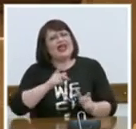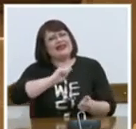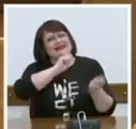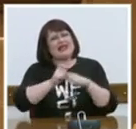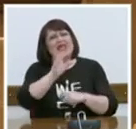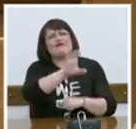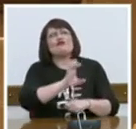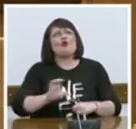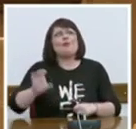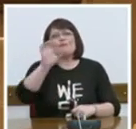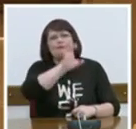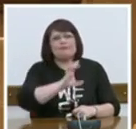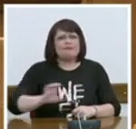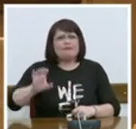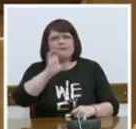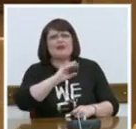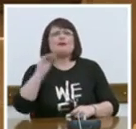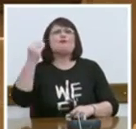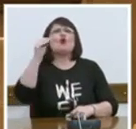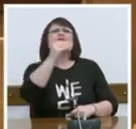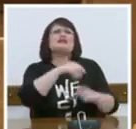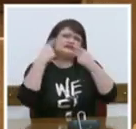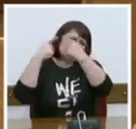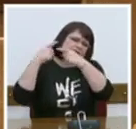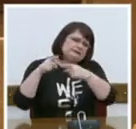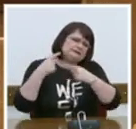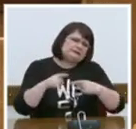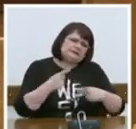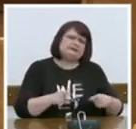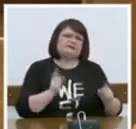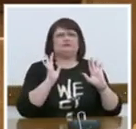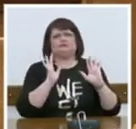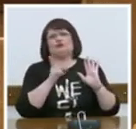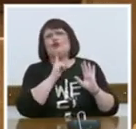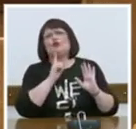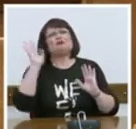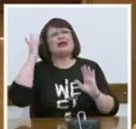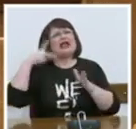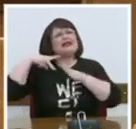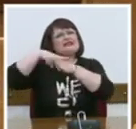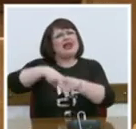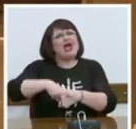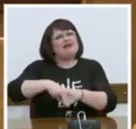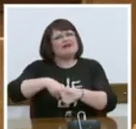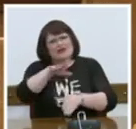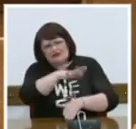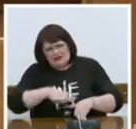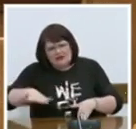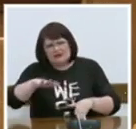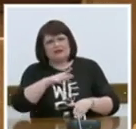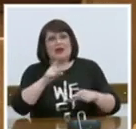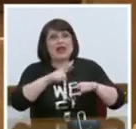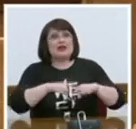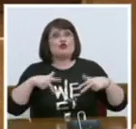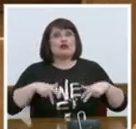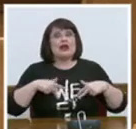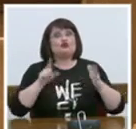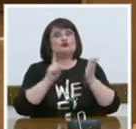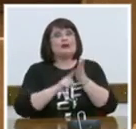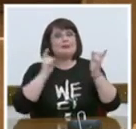χώρες σε πολυπολιτισμικά σκλαβοπάζαρα ανθρώπων. Το ελληνικό κράτος ας υπολογίσει επιτέλους και